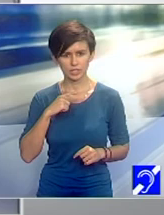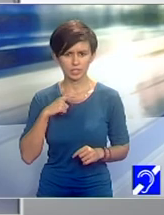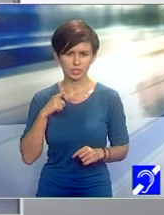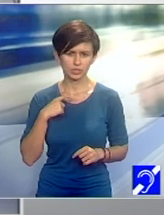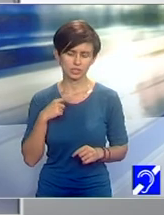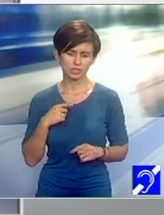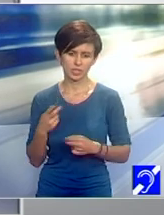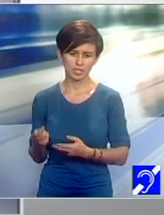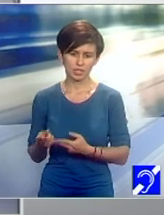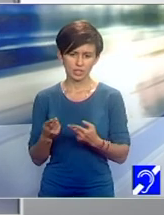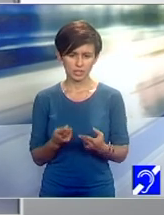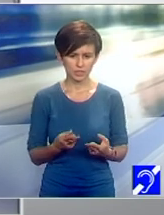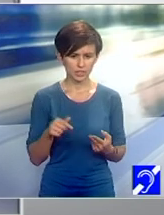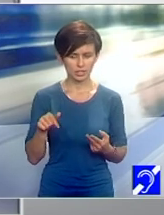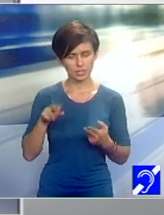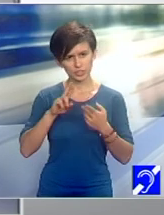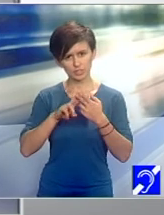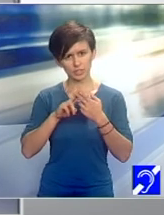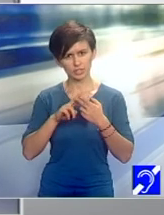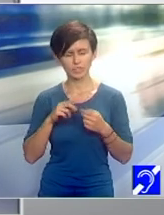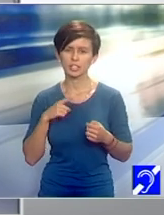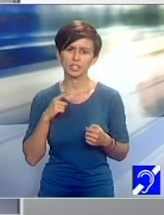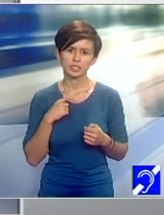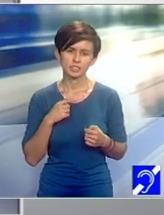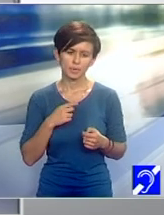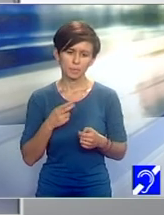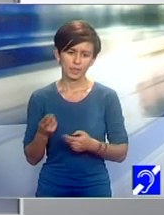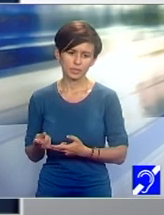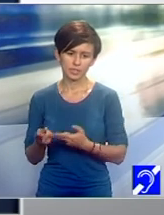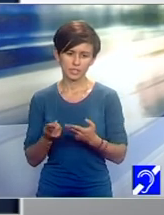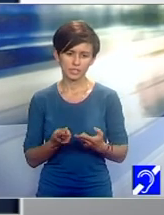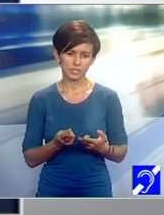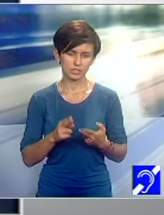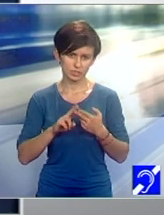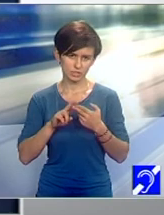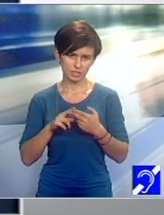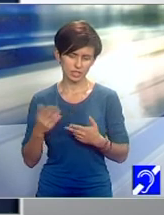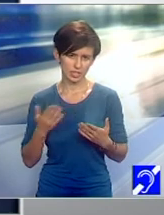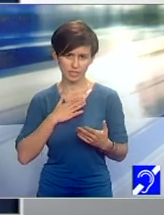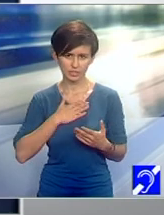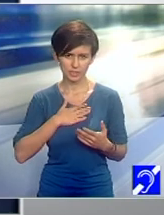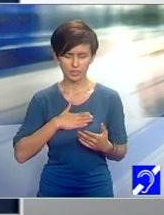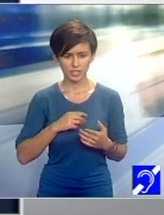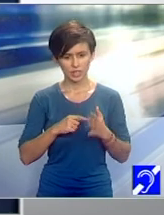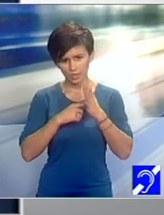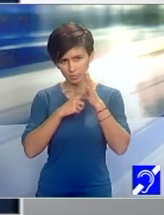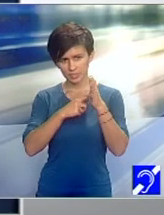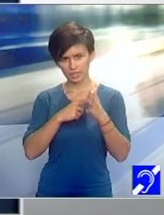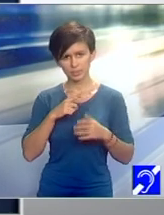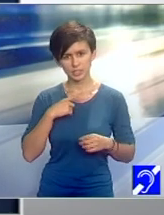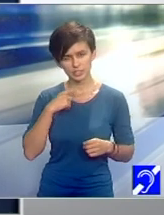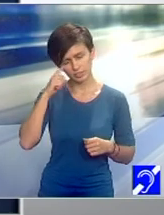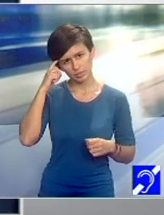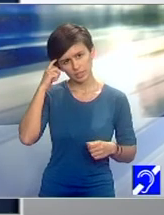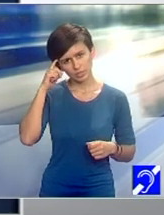invitate la această întâlnire. În primul rând, este o întâlnire în care dorim să ne prezentăm, să facem cunoștință, să ne facem cunoscuți.